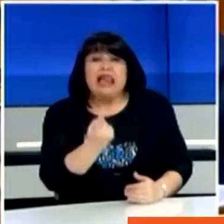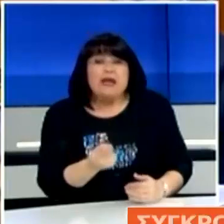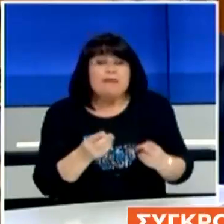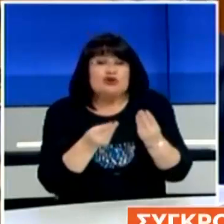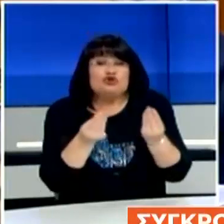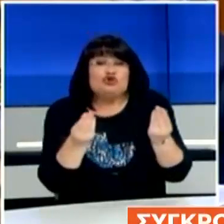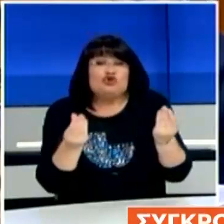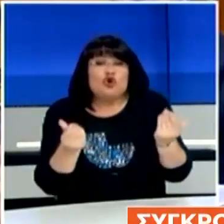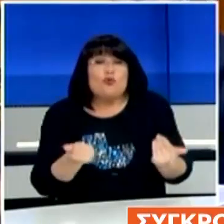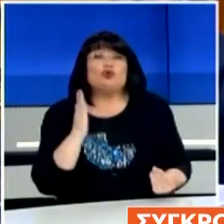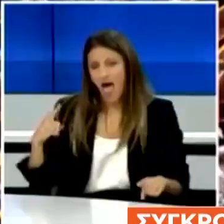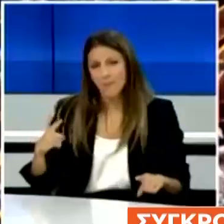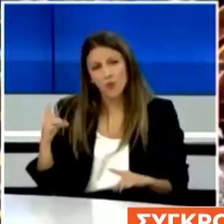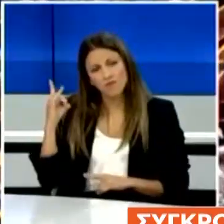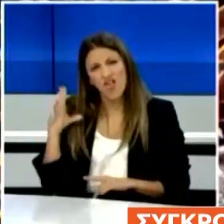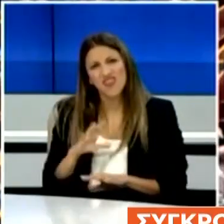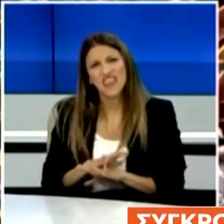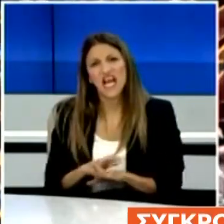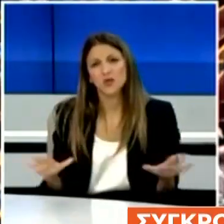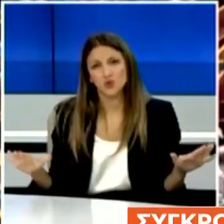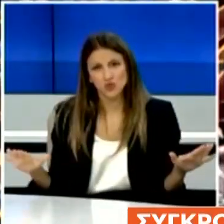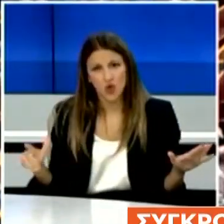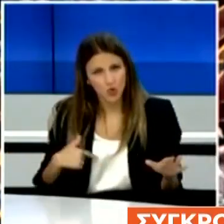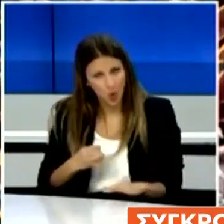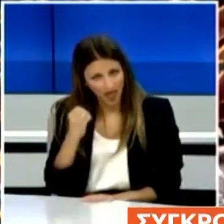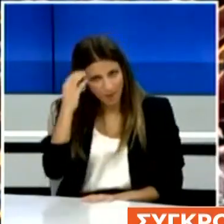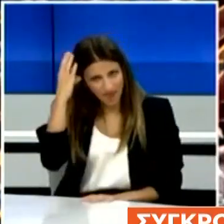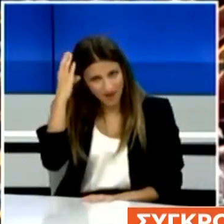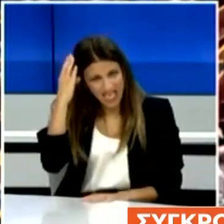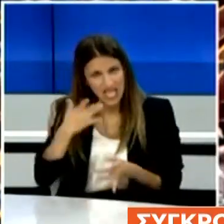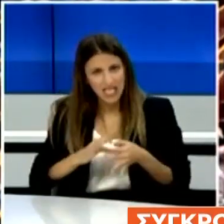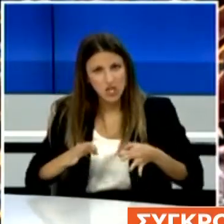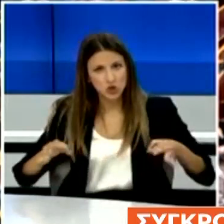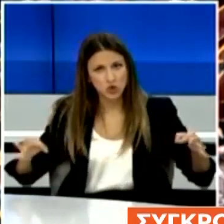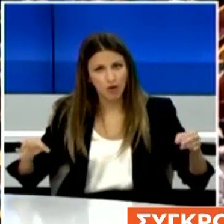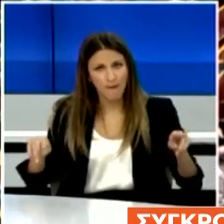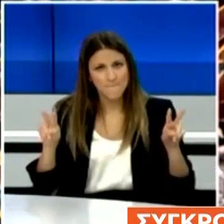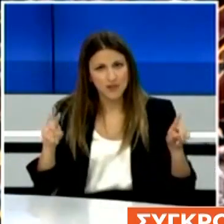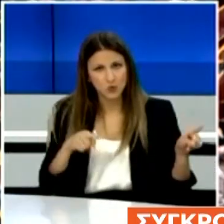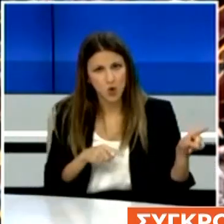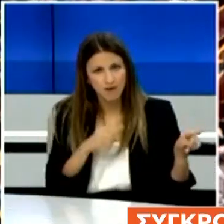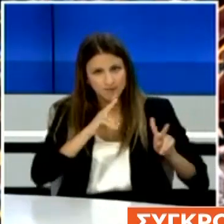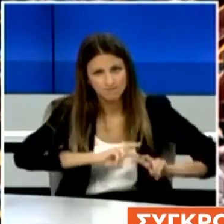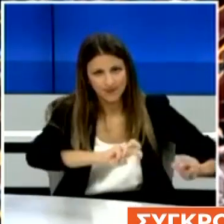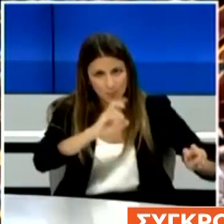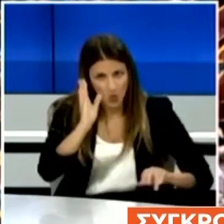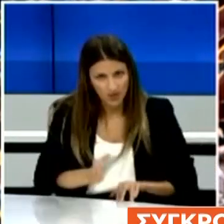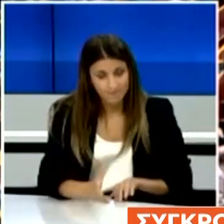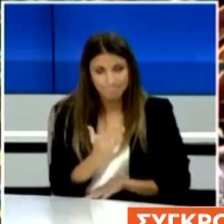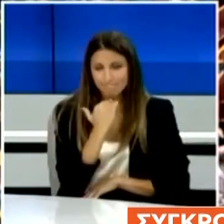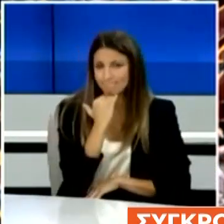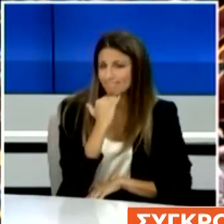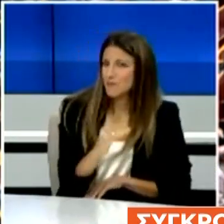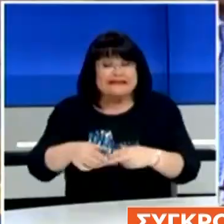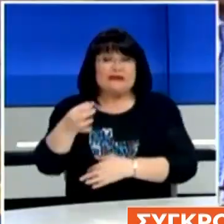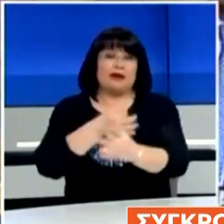είπε ο Πρωθυπουργός. Η συνέχεια της αναφοράς του όμως οδήγησε αρκετούς στην εκτίμηση πως στο κυβερνητικό στρατόπεδο υπάρχουν σκέψεις Εξεταστικής Επιτροπής για πρώην